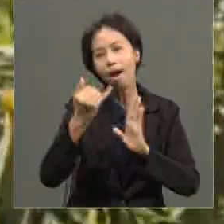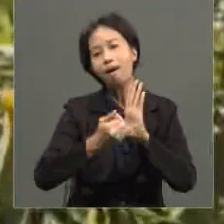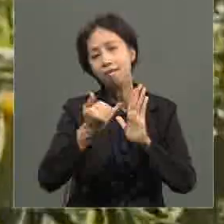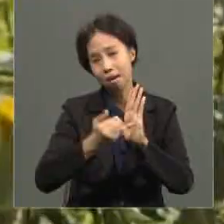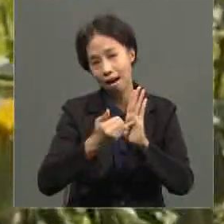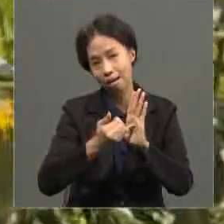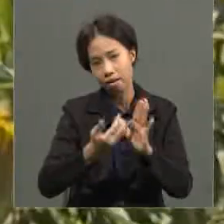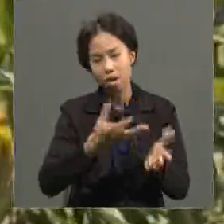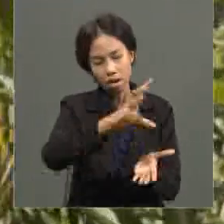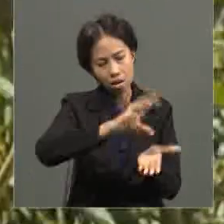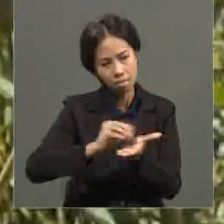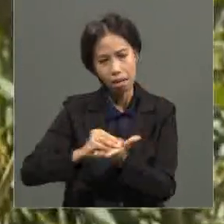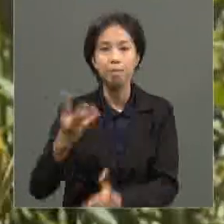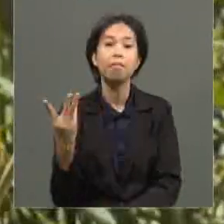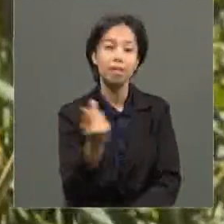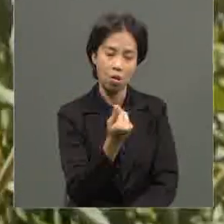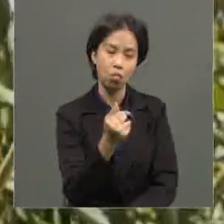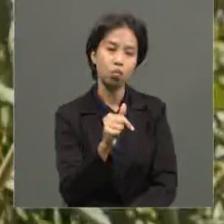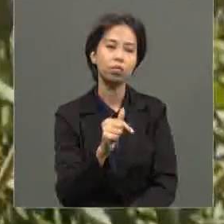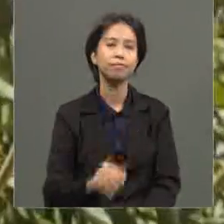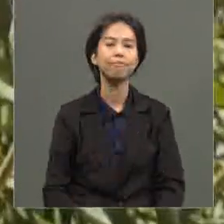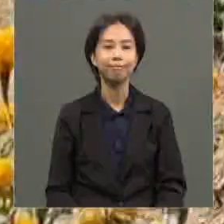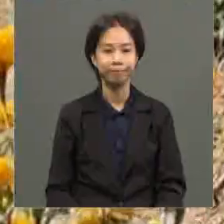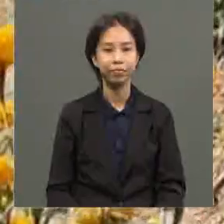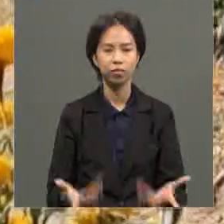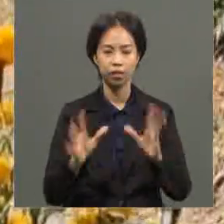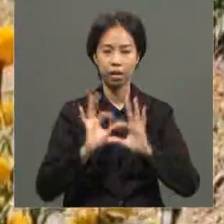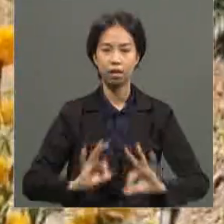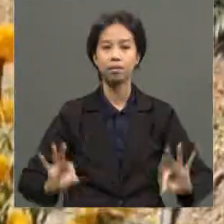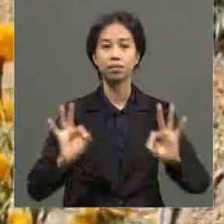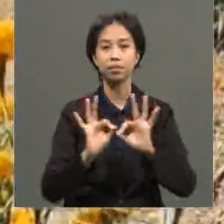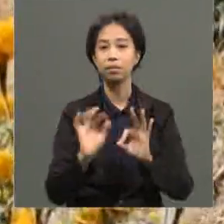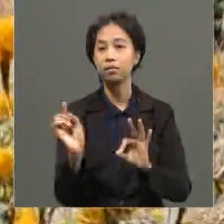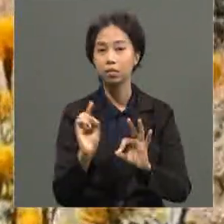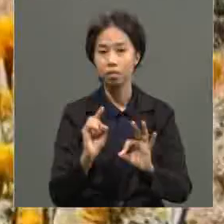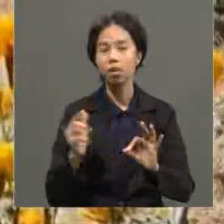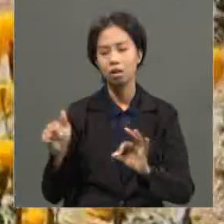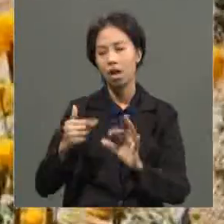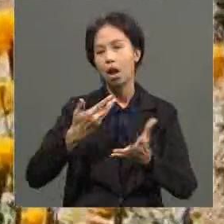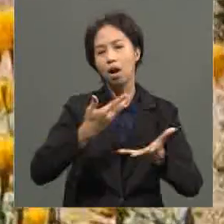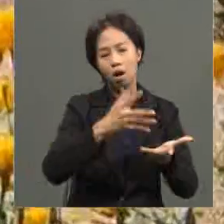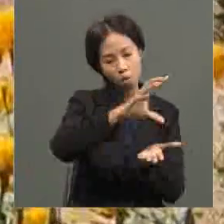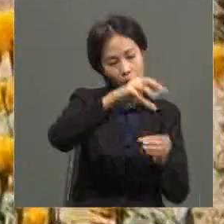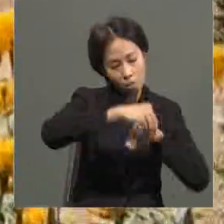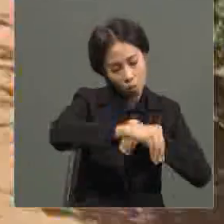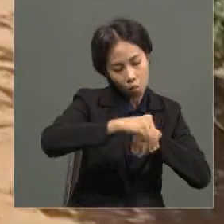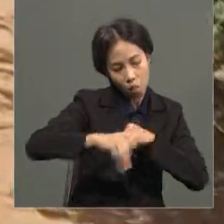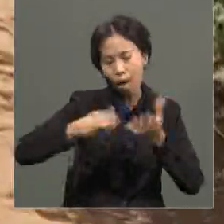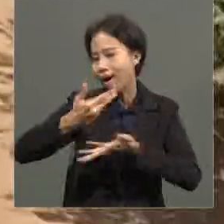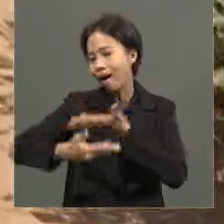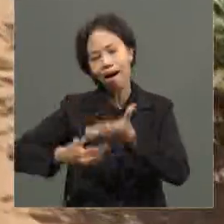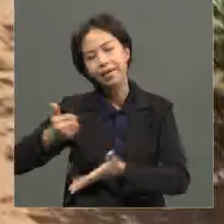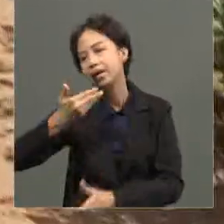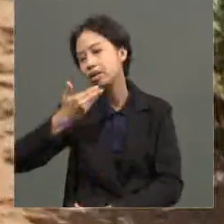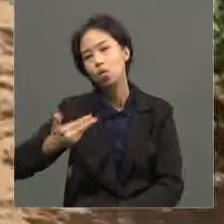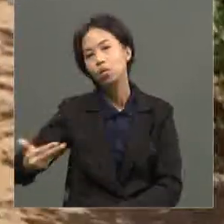ลงทุนน้อยแต่ให้ผลตอบแทนที่ดีมากๆนะคะที่ที่สำคัญก็คือตลาดมีความต้องการสูงสามารถขายได้ตลอดทั้ง